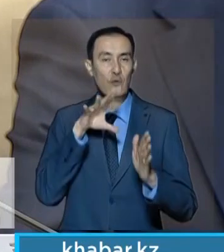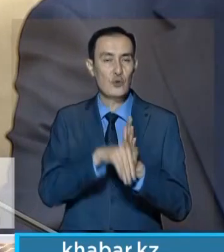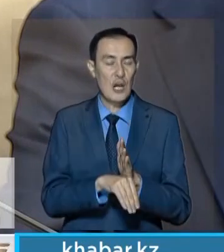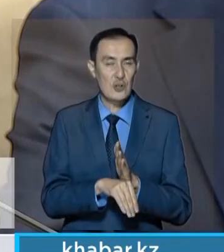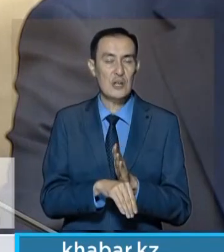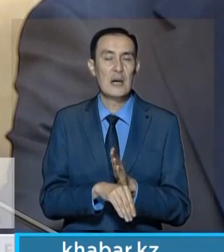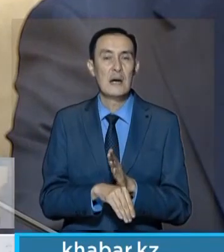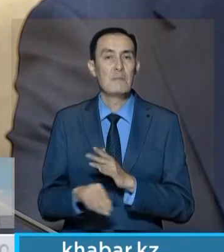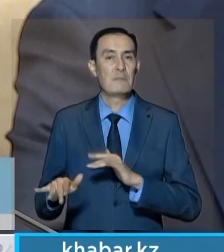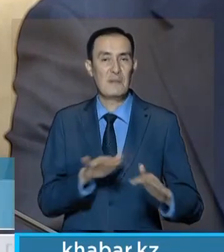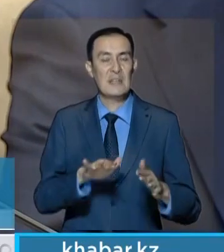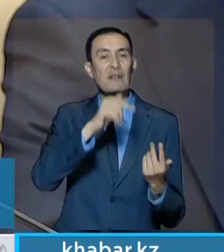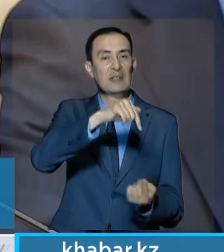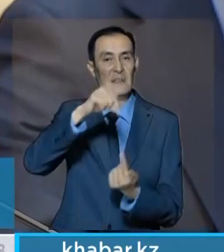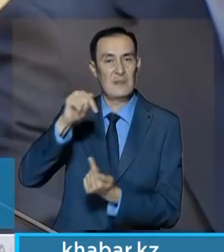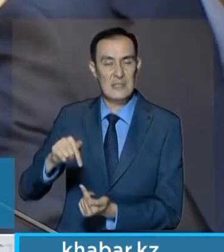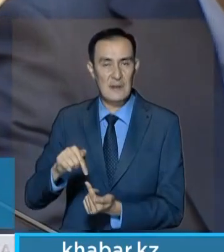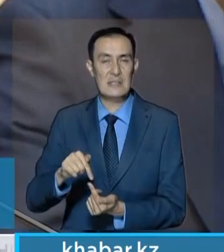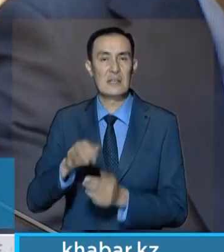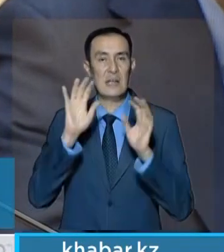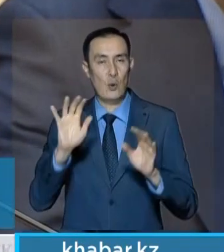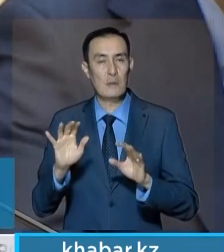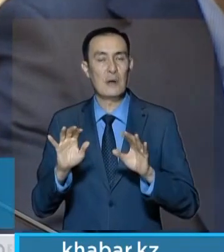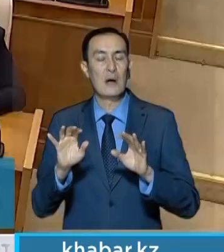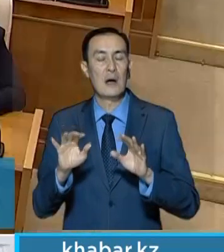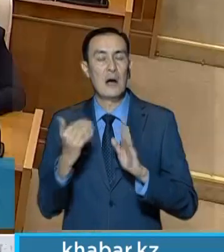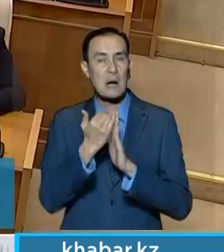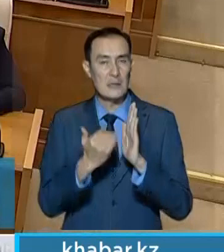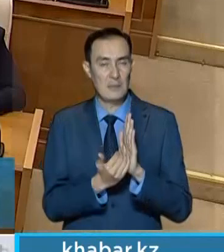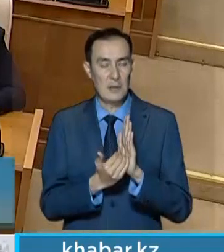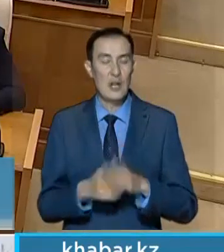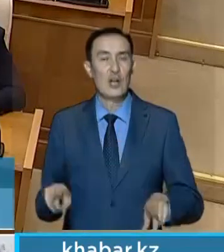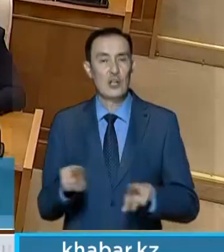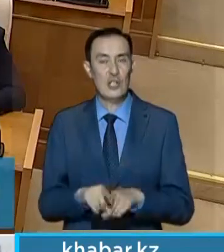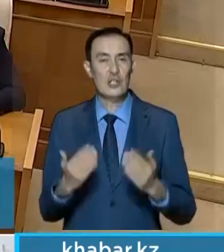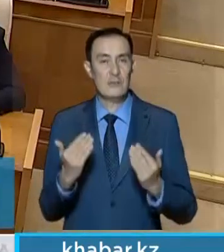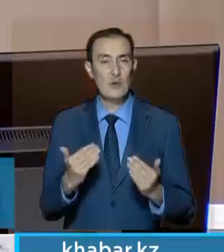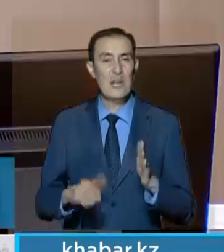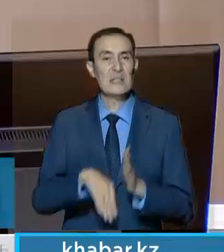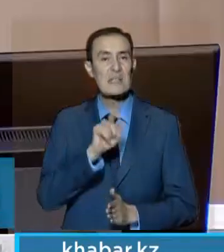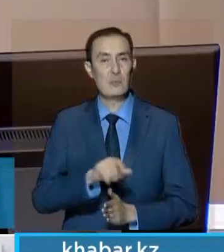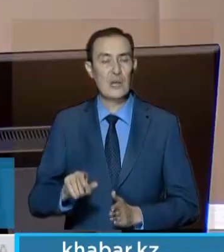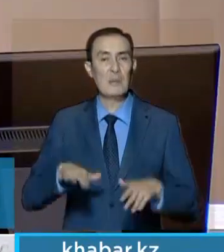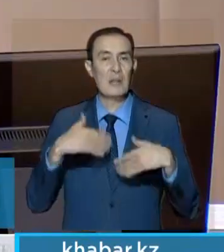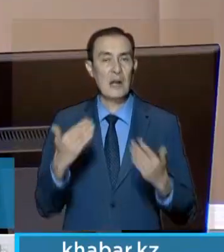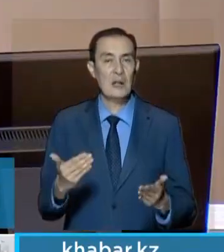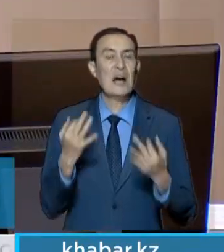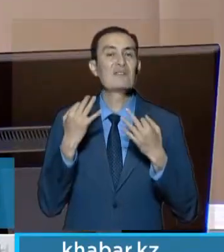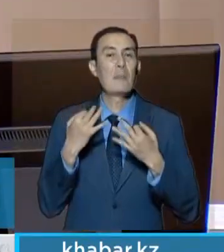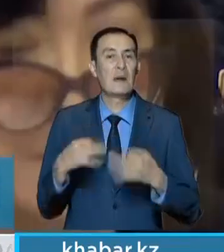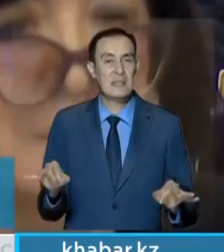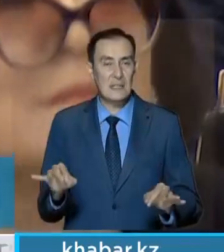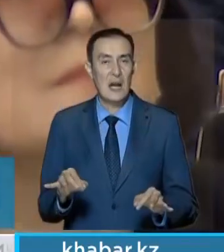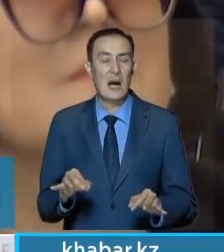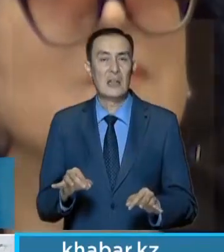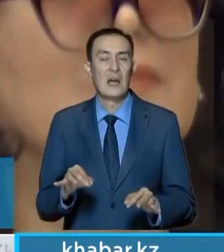предусматривающие приведение в соответствие с отдельными законодательными актами. Кроме того, сегодня мажилисмены предложили освободить этот